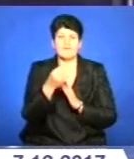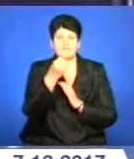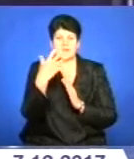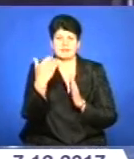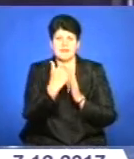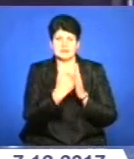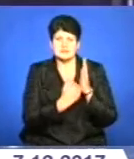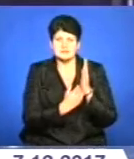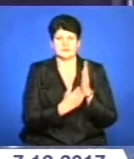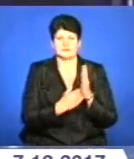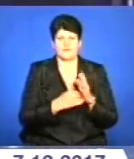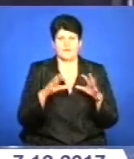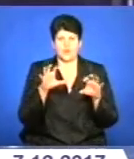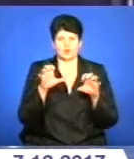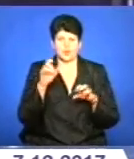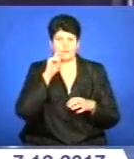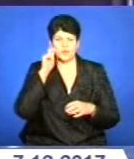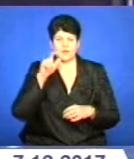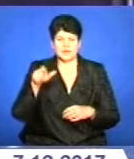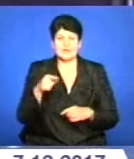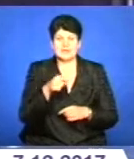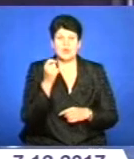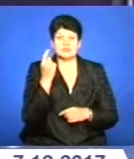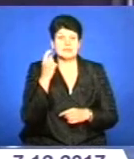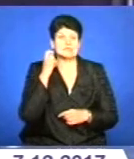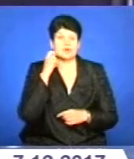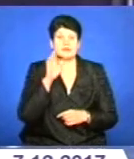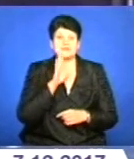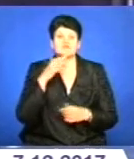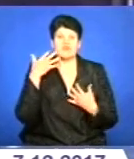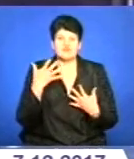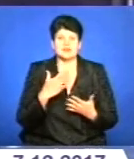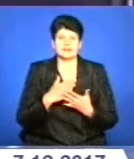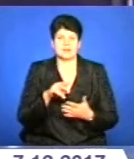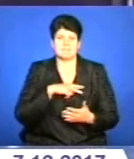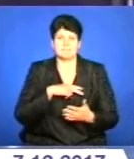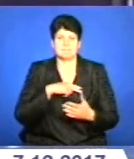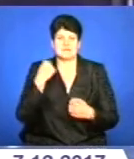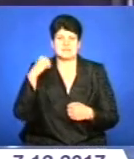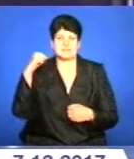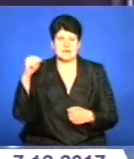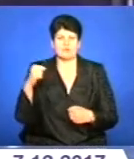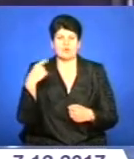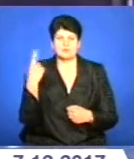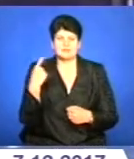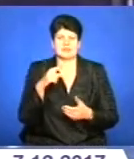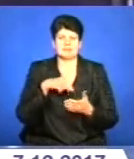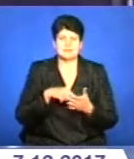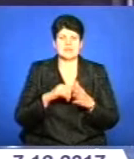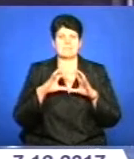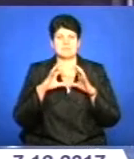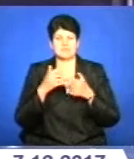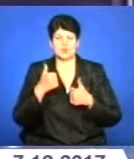фотографів України. Їй всього 11 років, а дівчинка вже стала призером численних міських, обласних і навіть